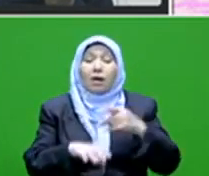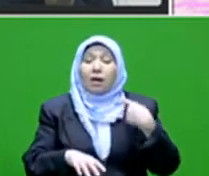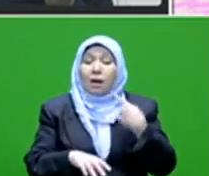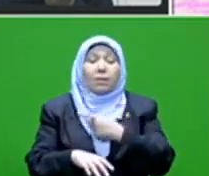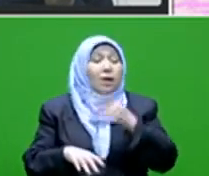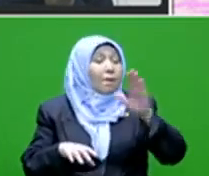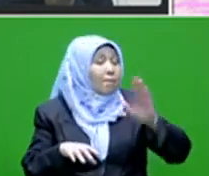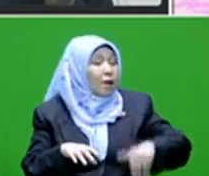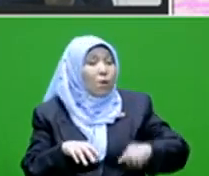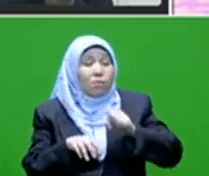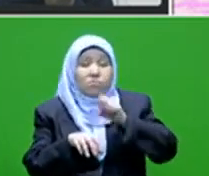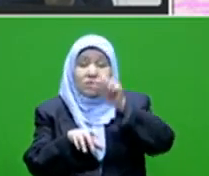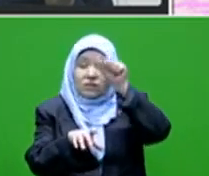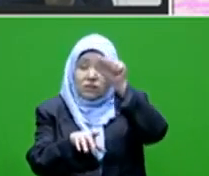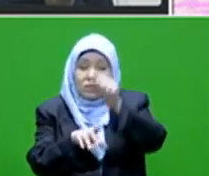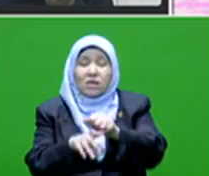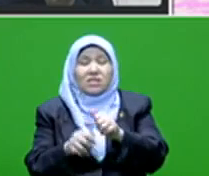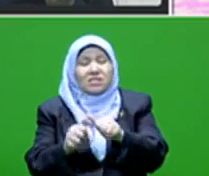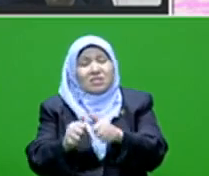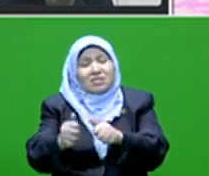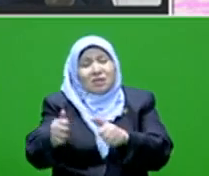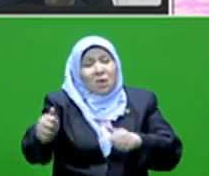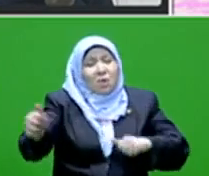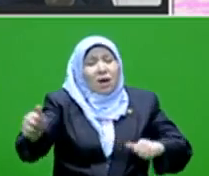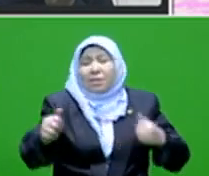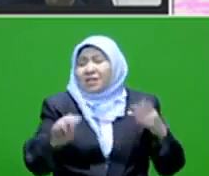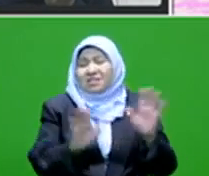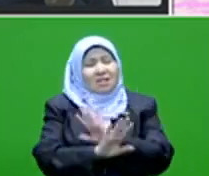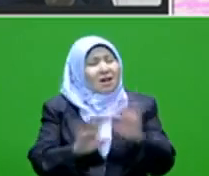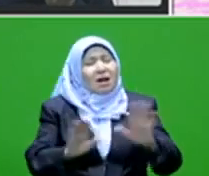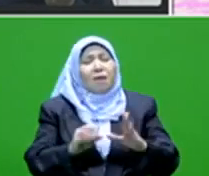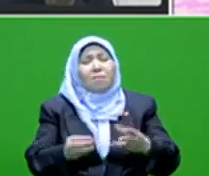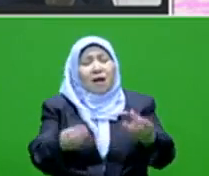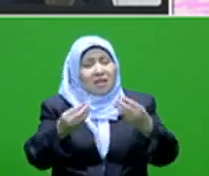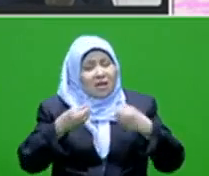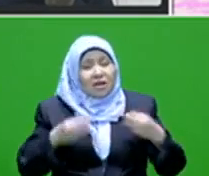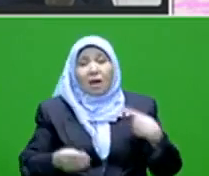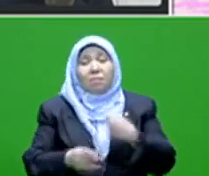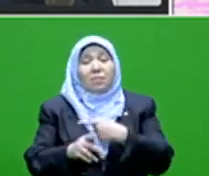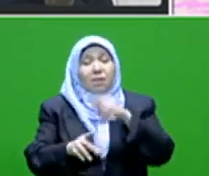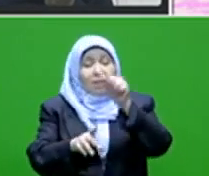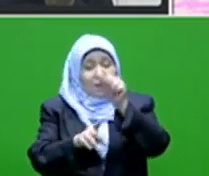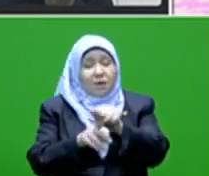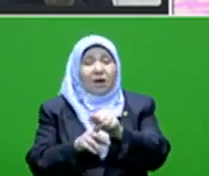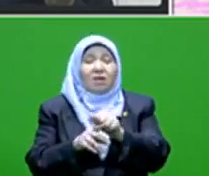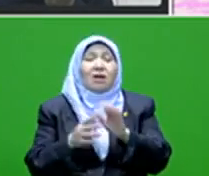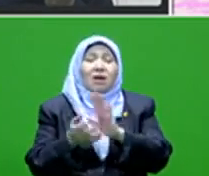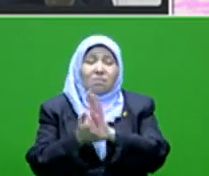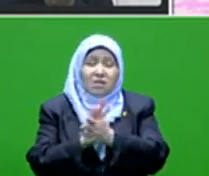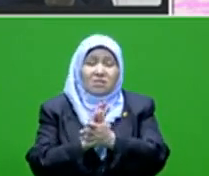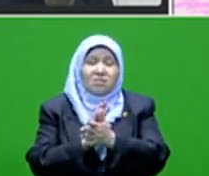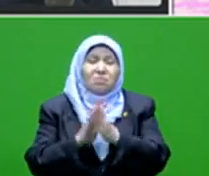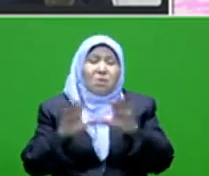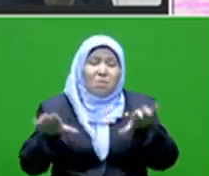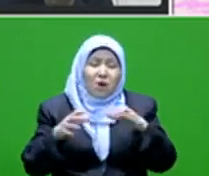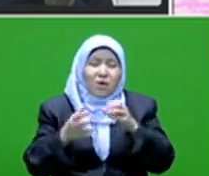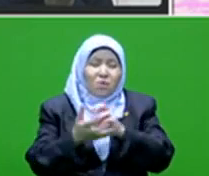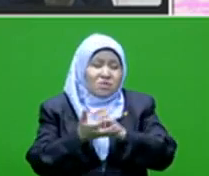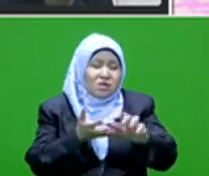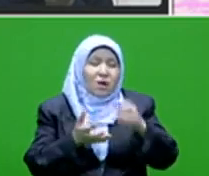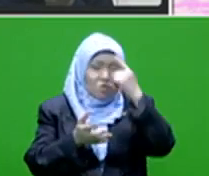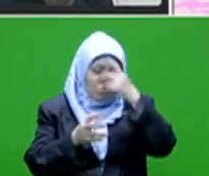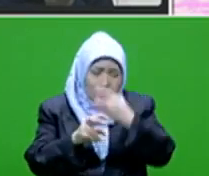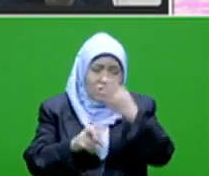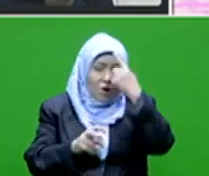belum dijangkiti, jauhkan kami, ya Allah, jangan bagi kami kena. Sesungguhnya ia akan memudaratkan kami dan susah untuk